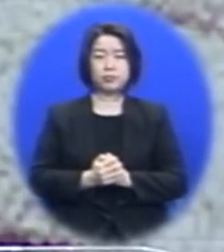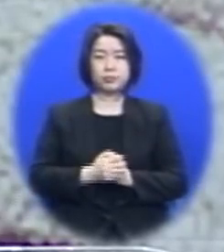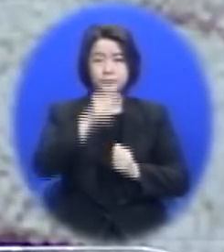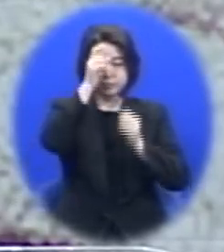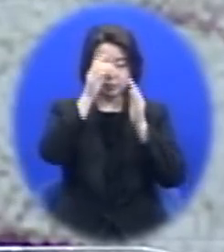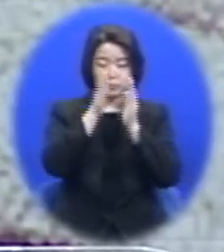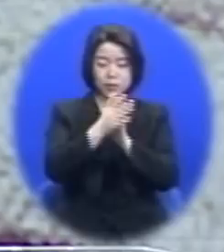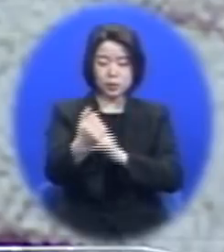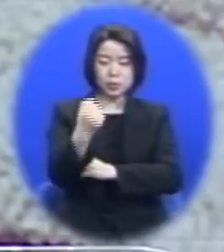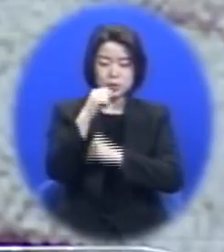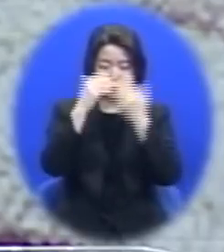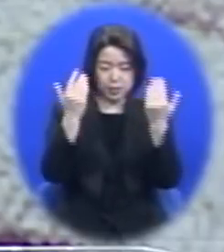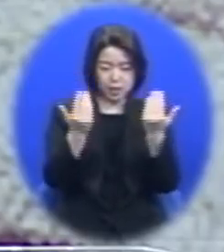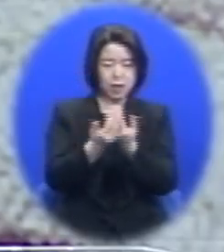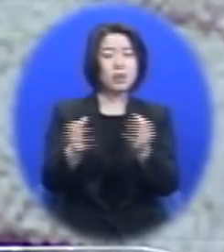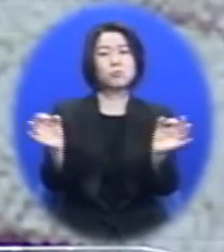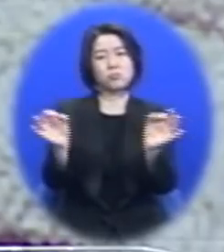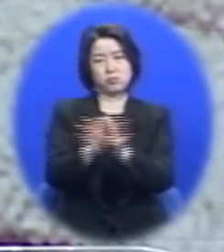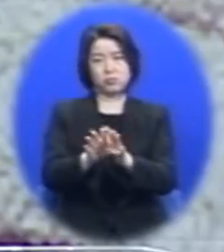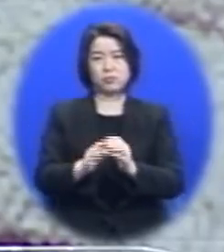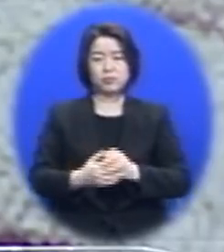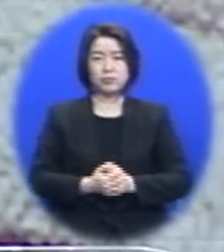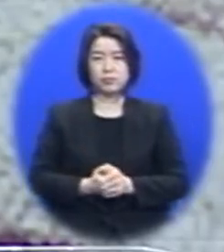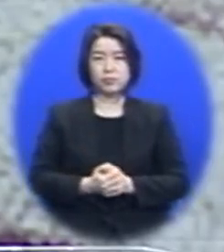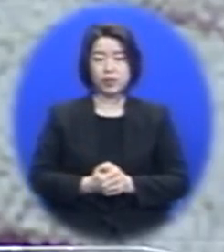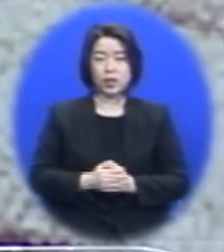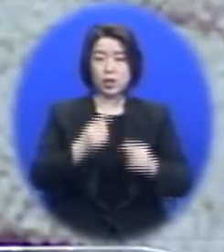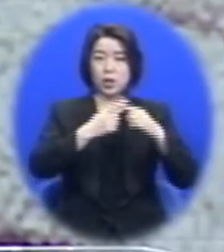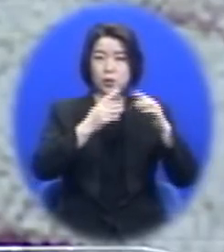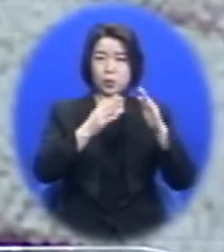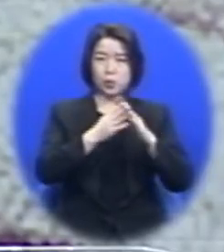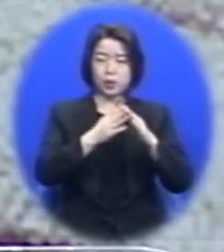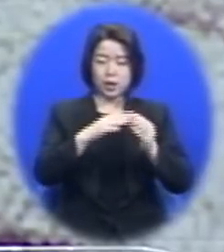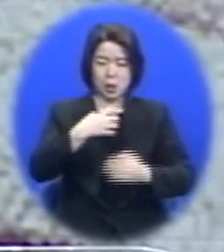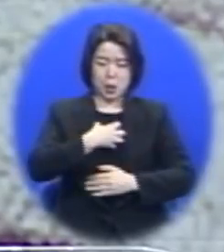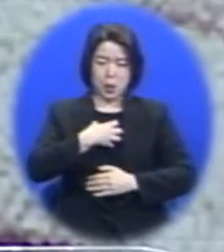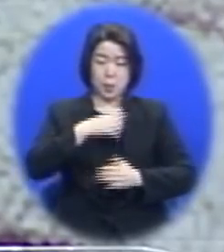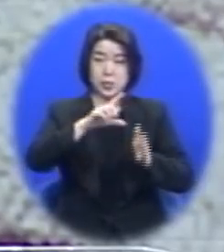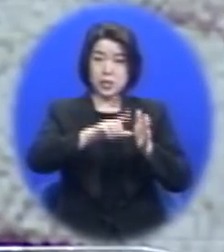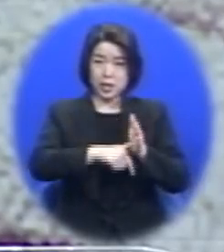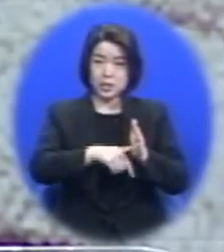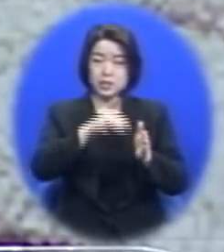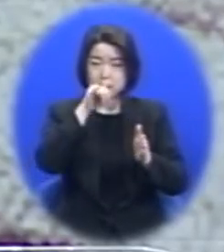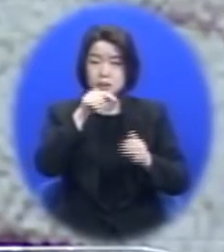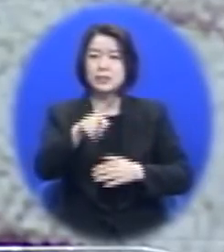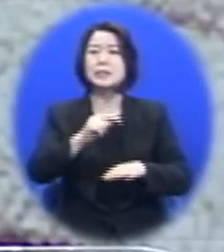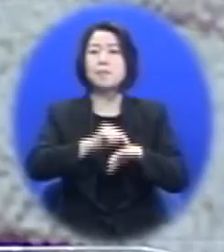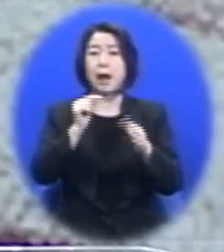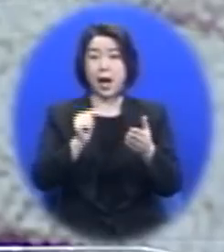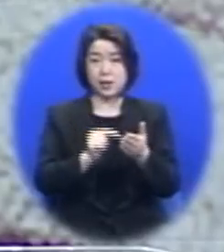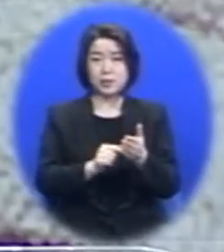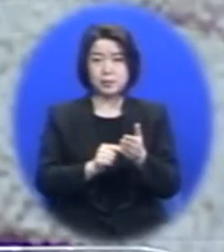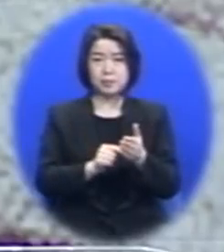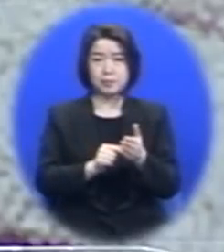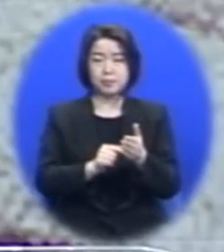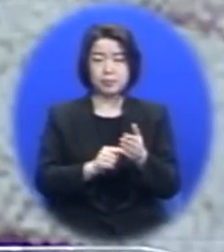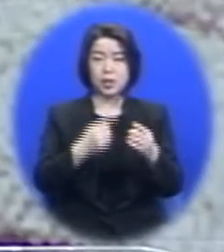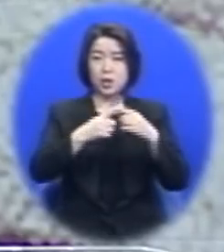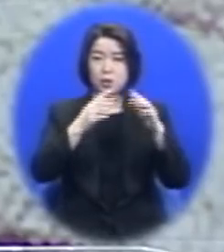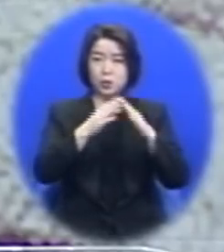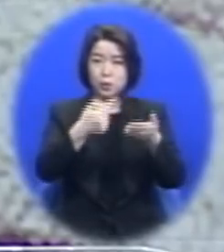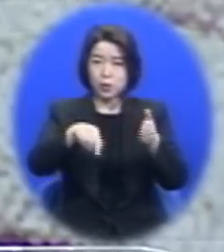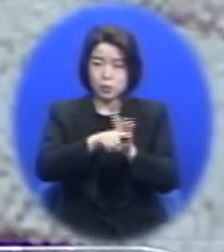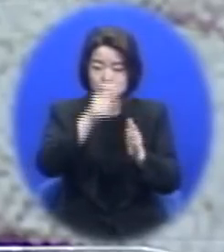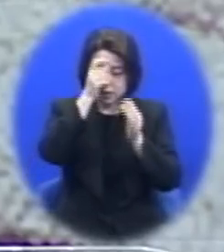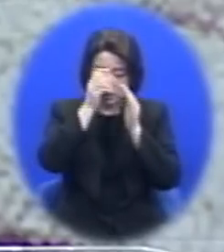기도의 힘 다 잃어 버립니다 교회가 절대 절명의 위기에 있을때 그때 그 심정 교회를 위해